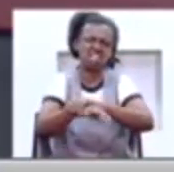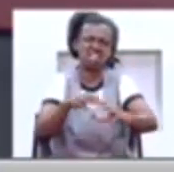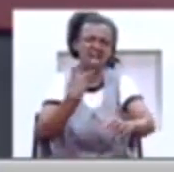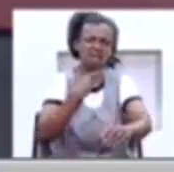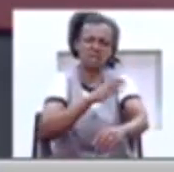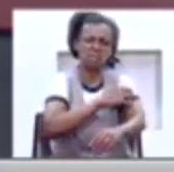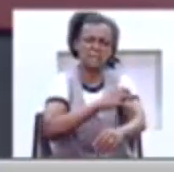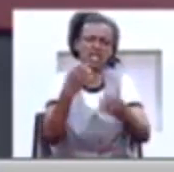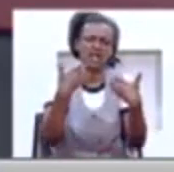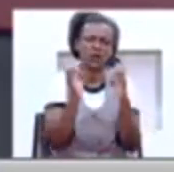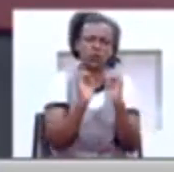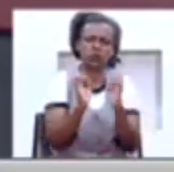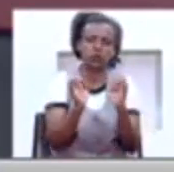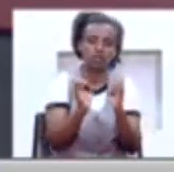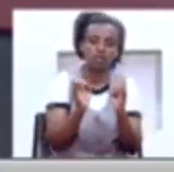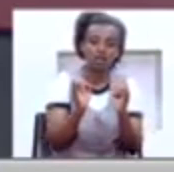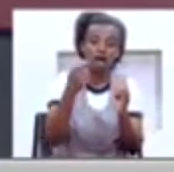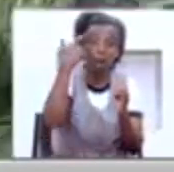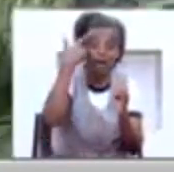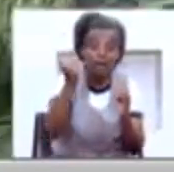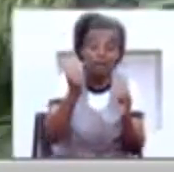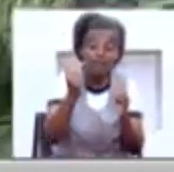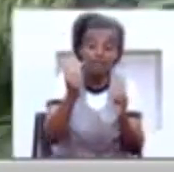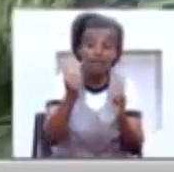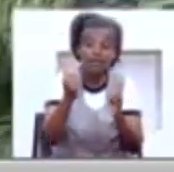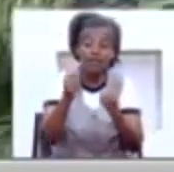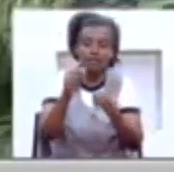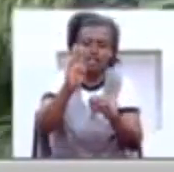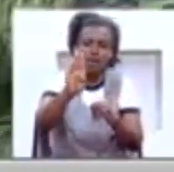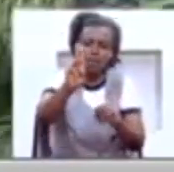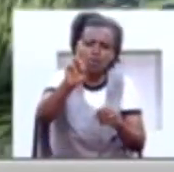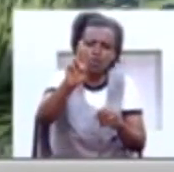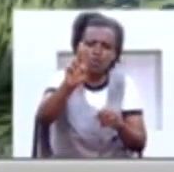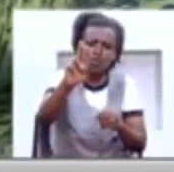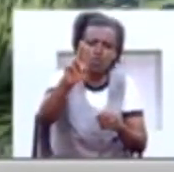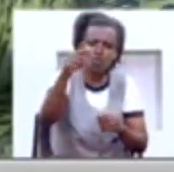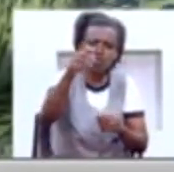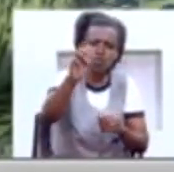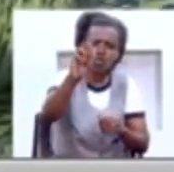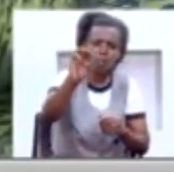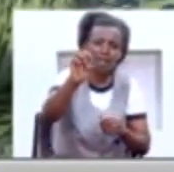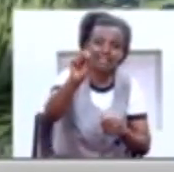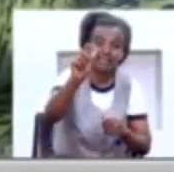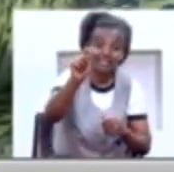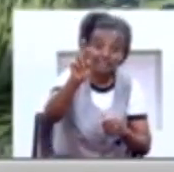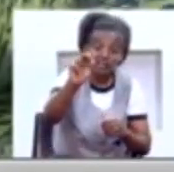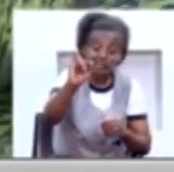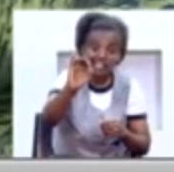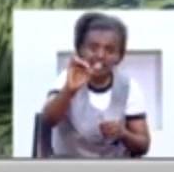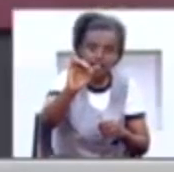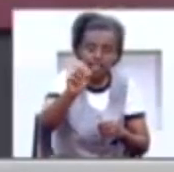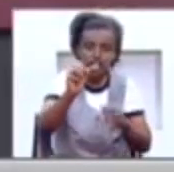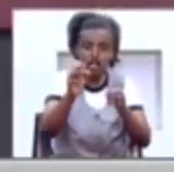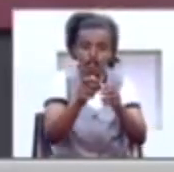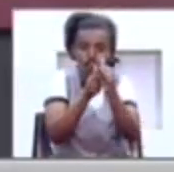umwe ko aravuga ibitera ziko bizaza barabizi Burgumestre utazahugura abaturage vuba kuri aya magambo azaba ari